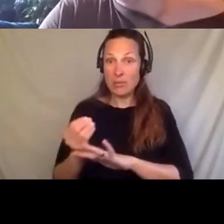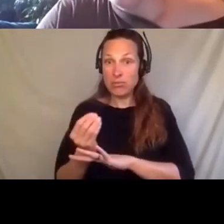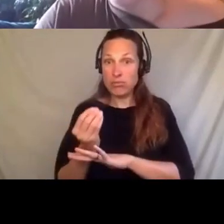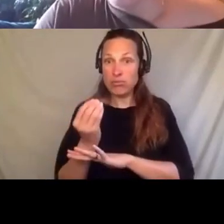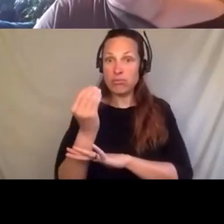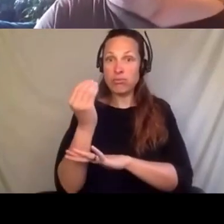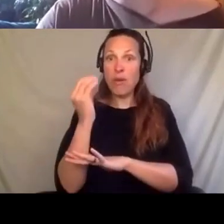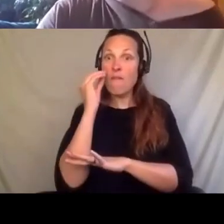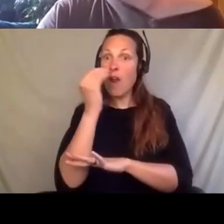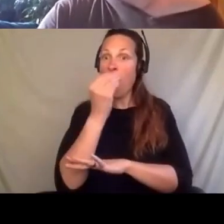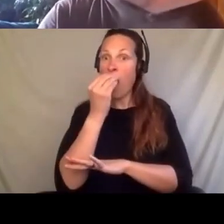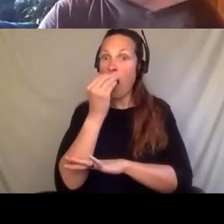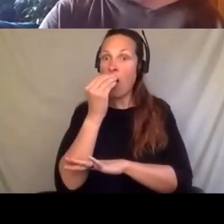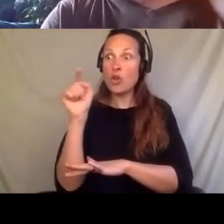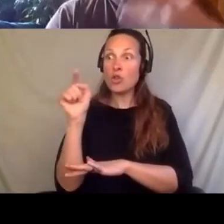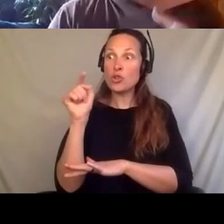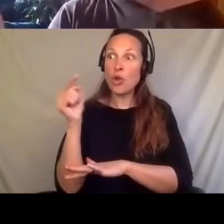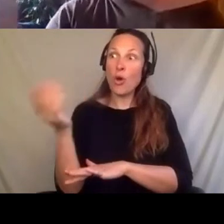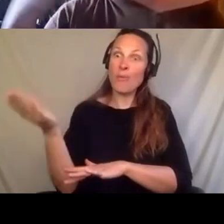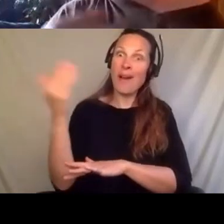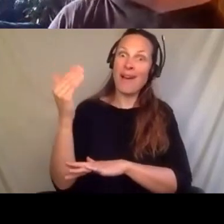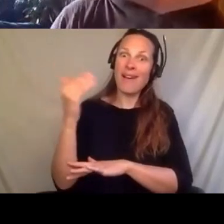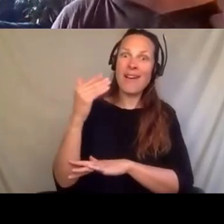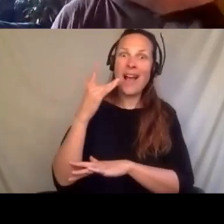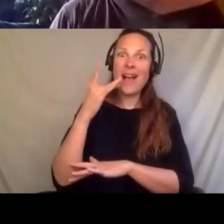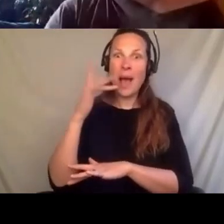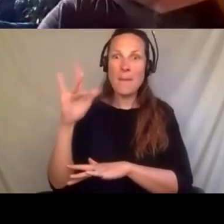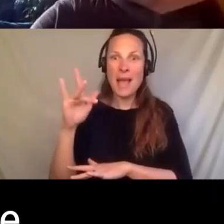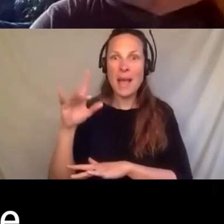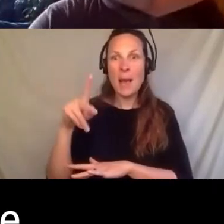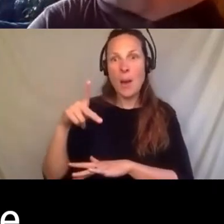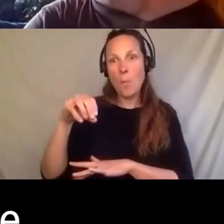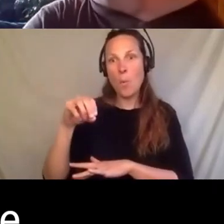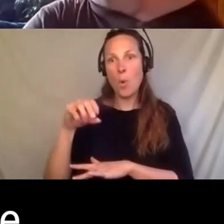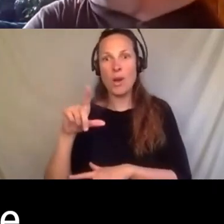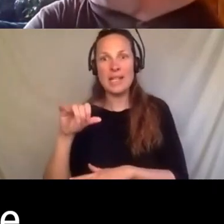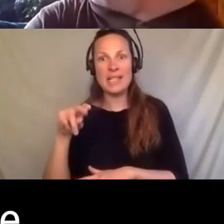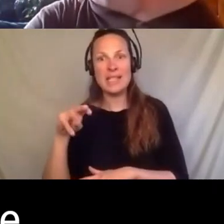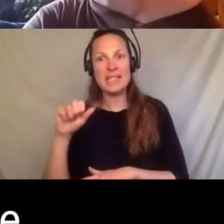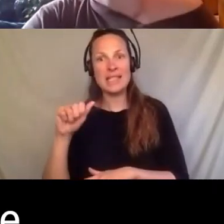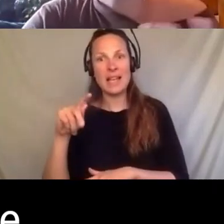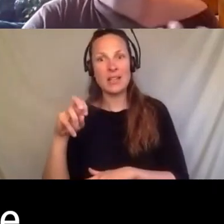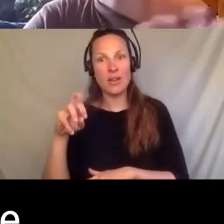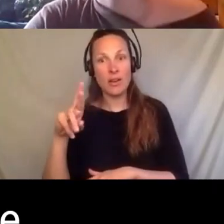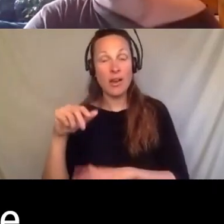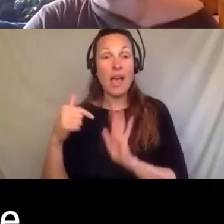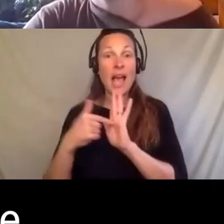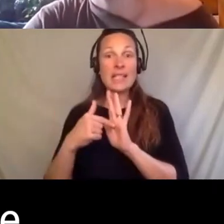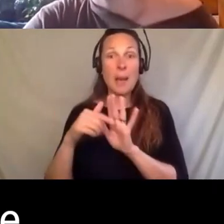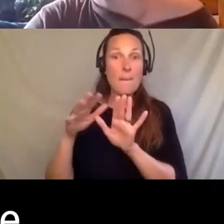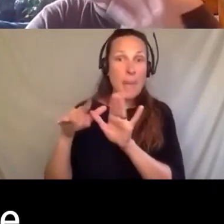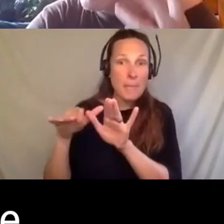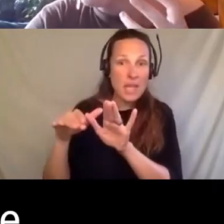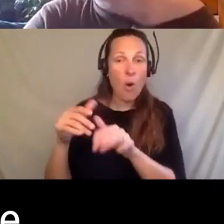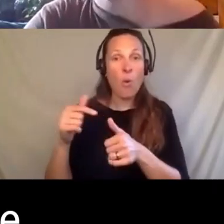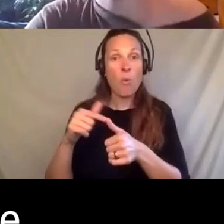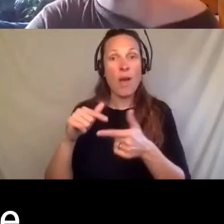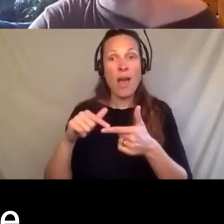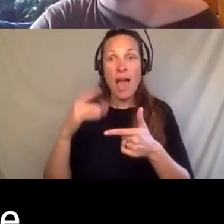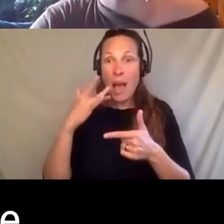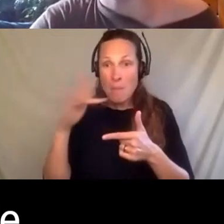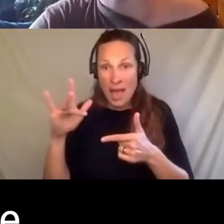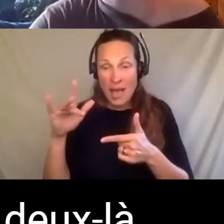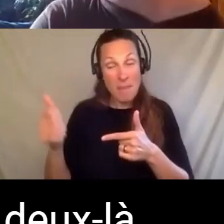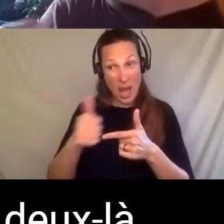les pollinisateurs. Et ça, c'est des invités au jardin qu'on veut. Alors, on pense aux papillons, à l'abeille, mais il y en a d'autres